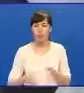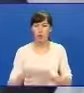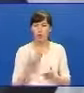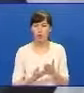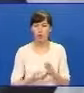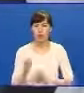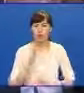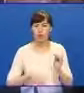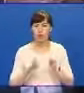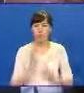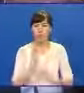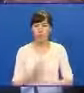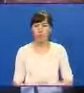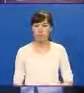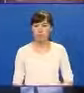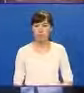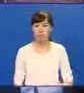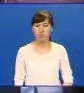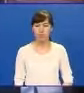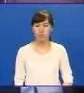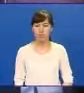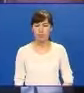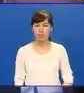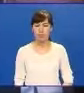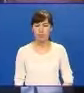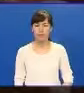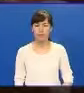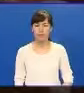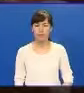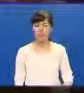құрылмақ. Айгерім Дәулетбекқызы, Абай Құралбаев, Жазира Лекерова, оңтүстік ақпарат.